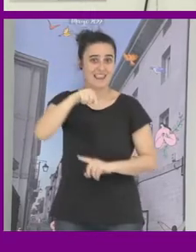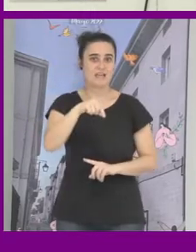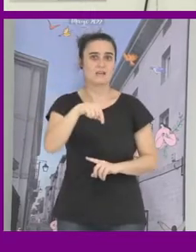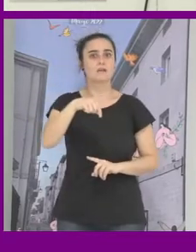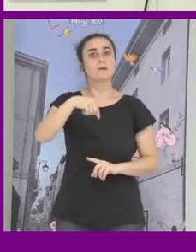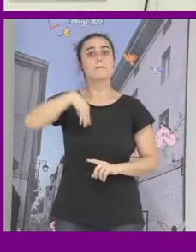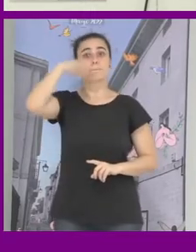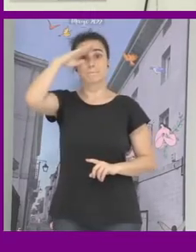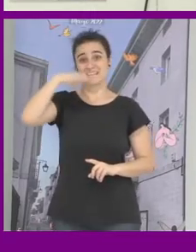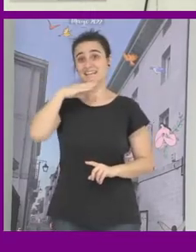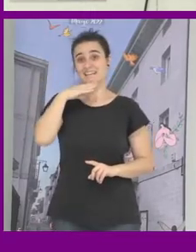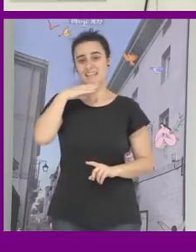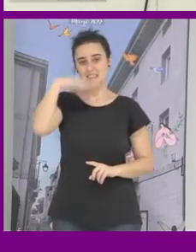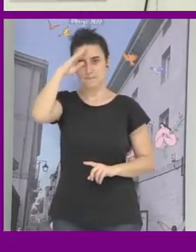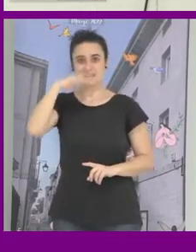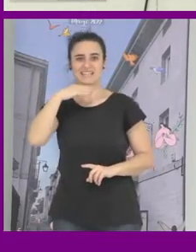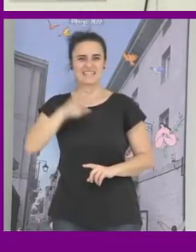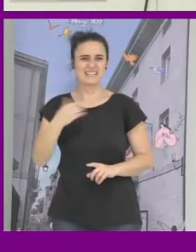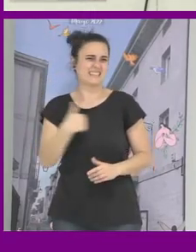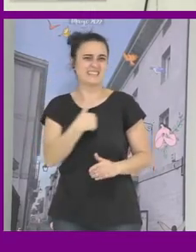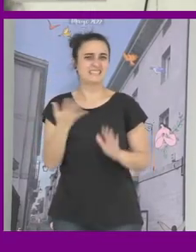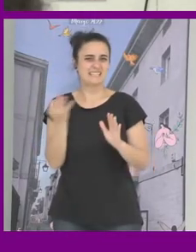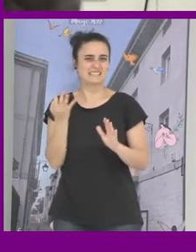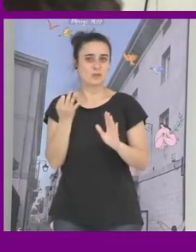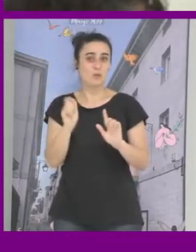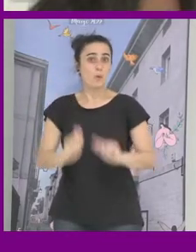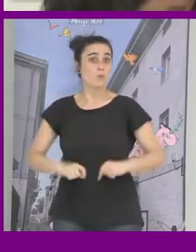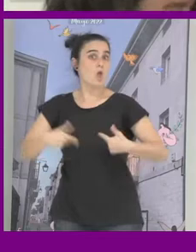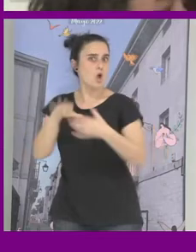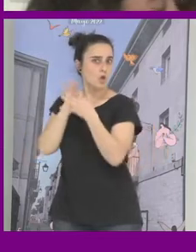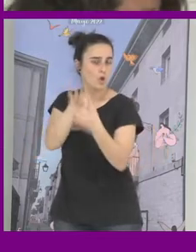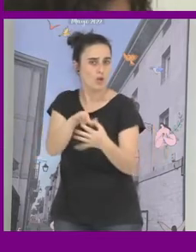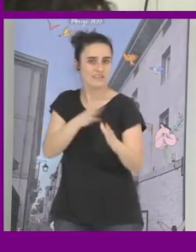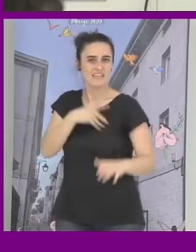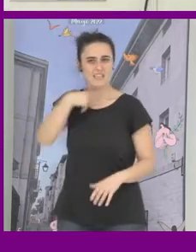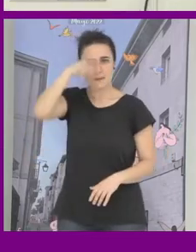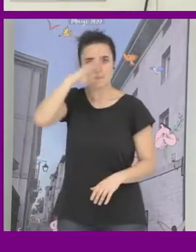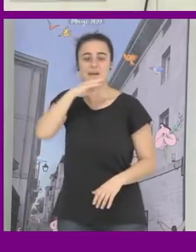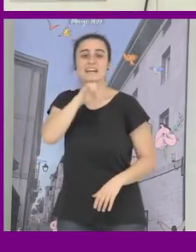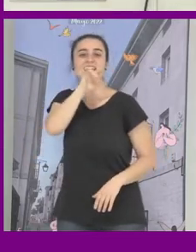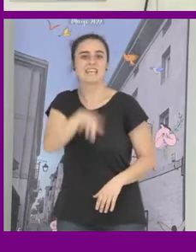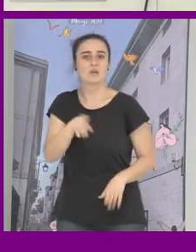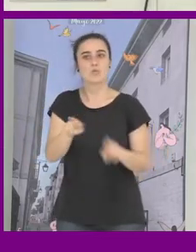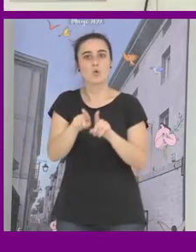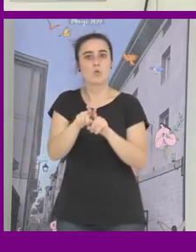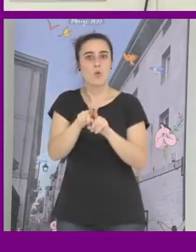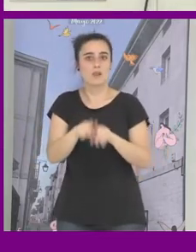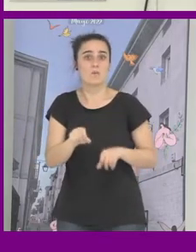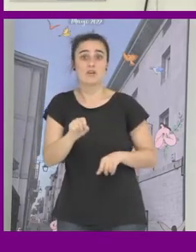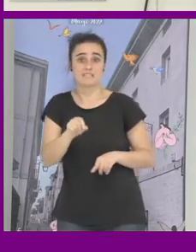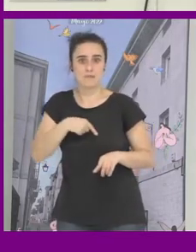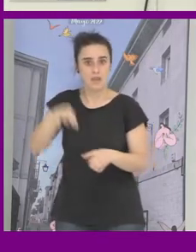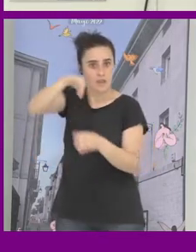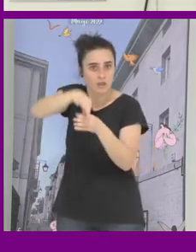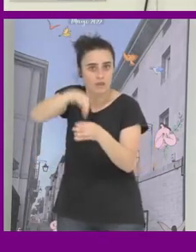aitatasuna biologiak esartzen duela, ez? Hau da, aita da haziaren emailea, ez? Semena jartzen duena, eta